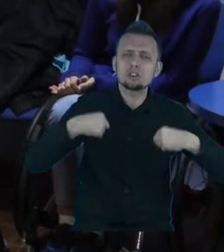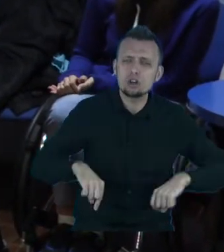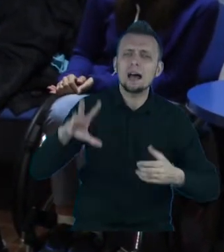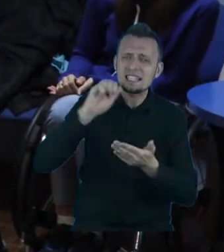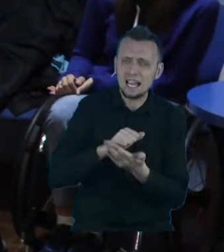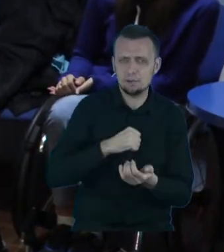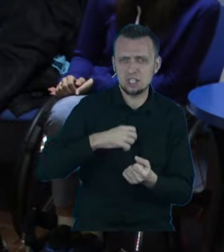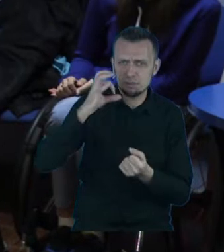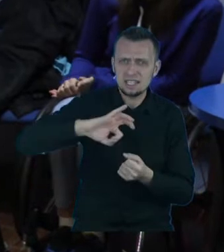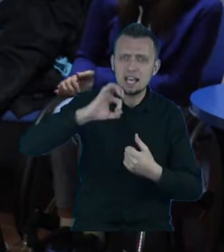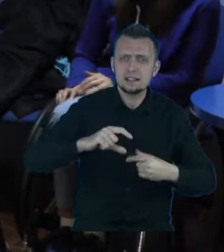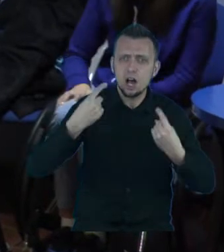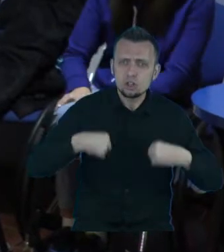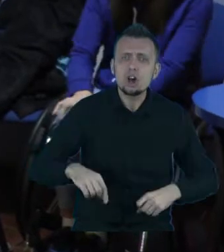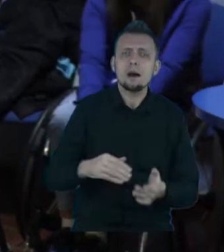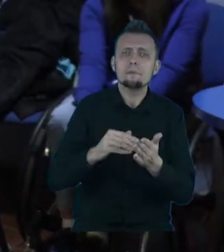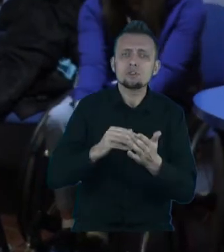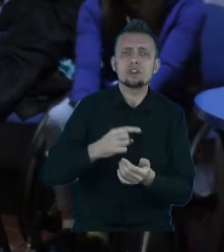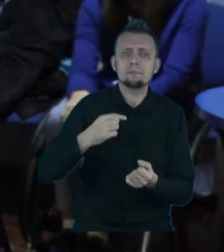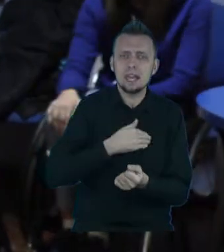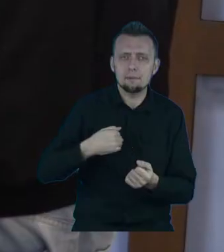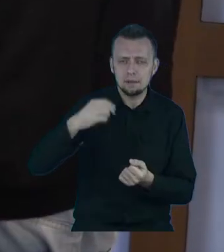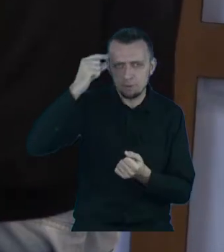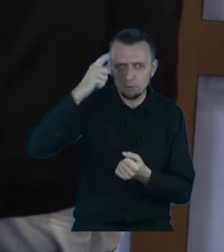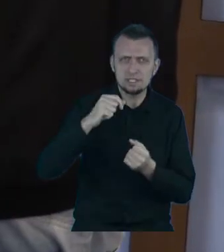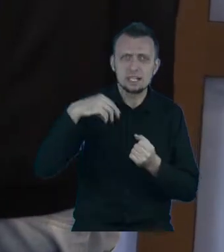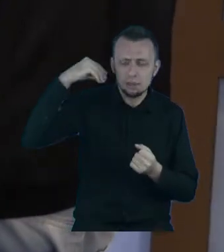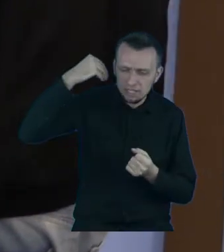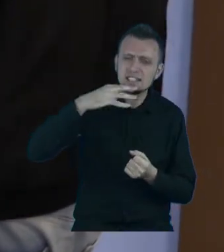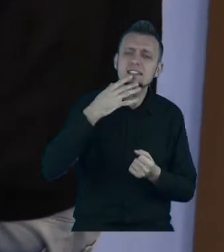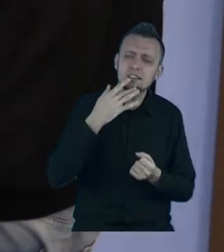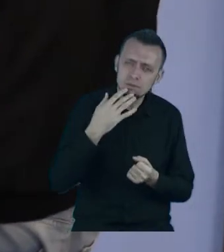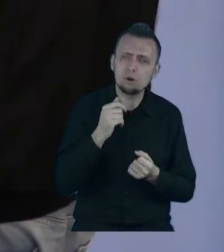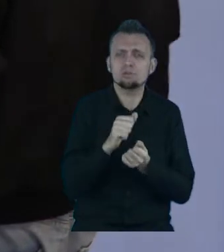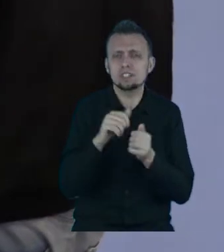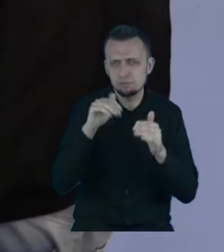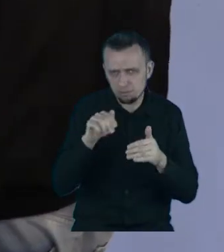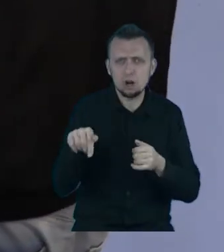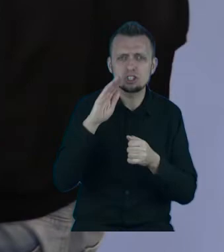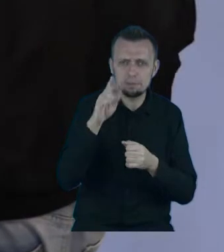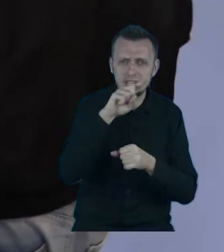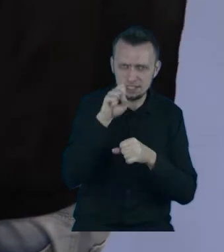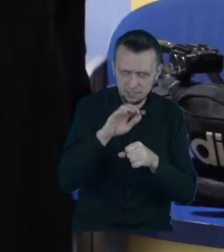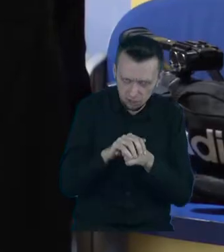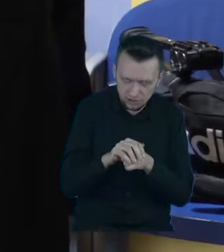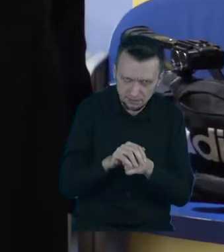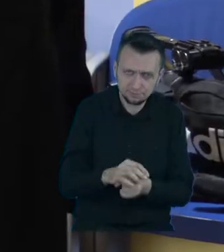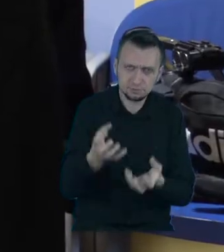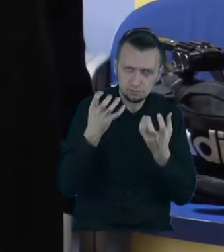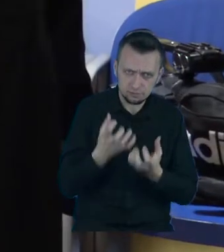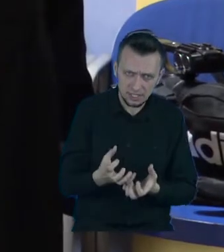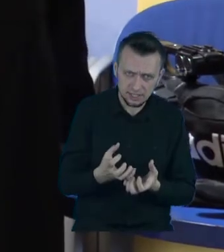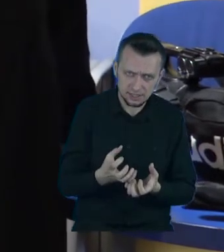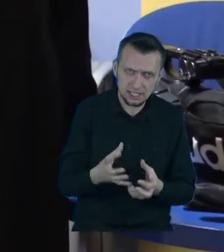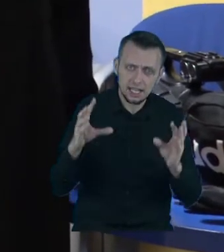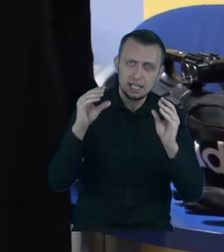Po rozmowie z prezydentem jest duża przychylność. Prezydenci chcą podejść do tematu, rozumieją ten